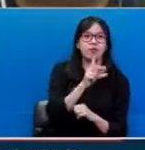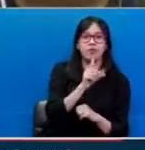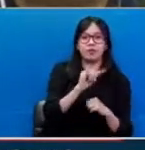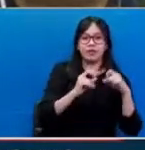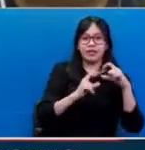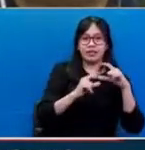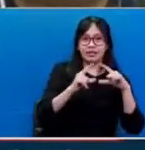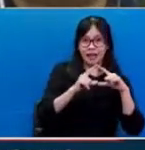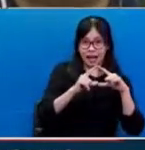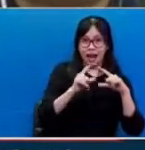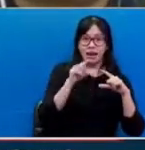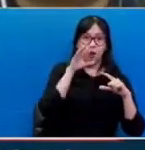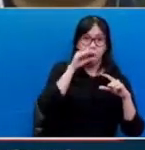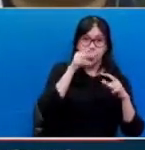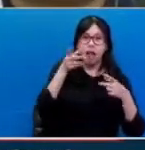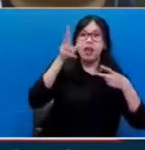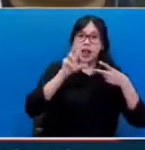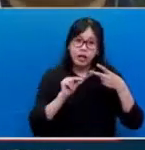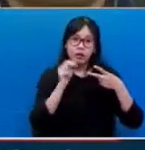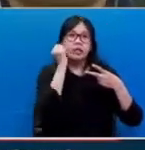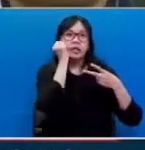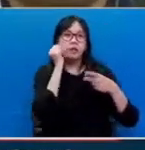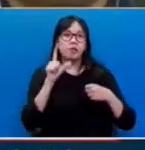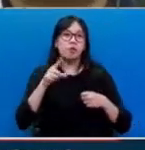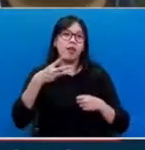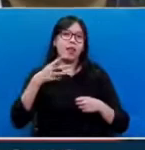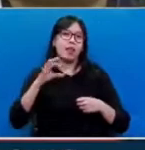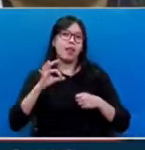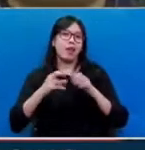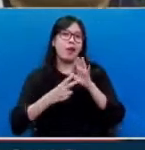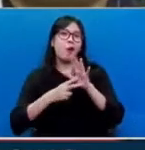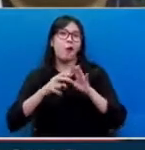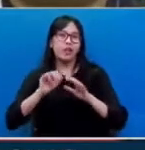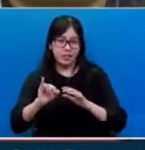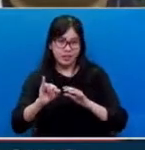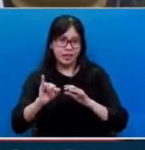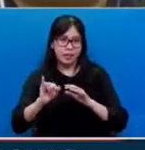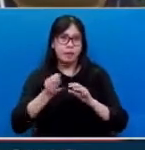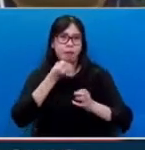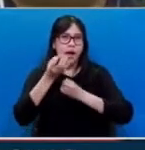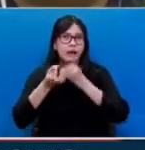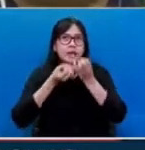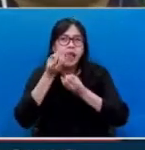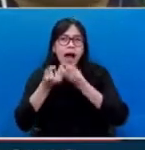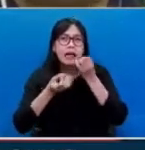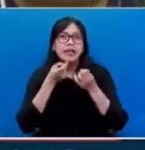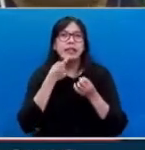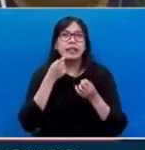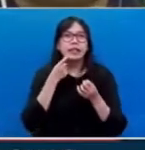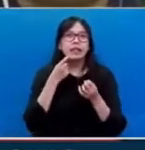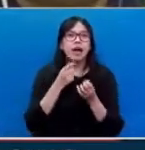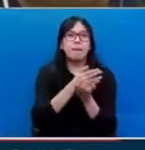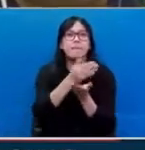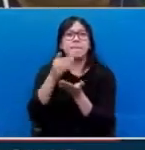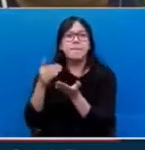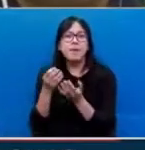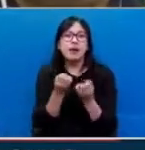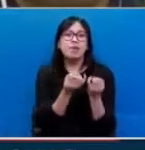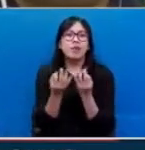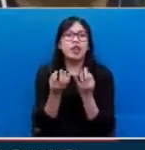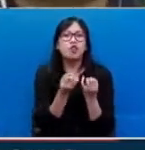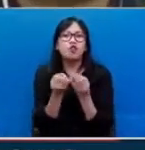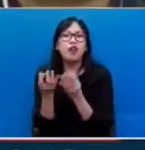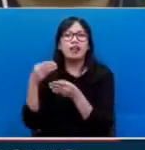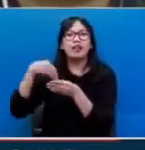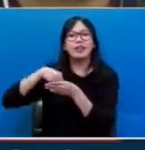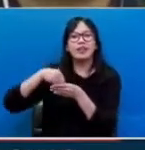eh yang menjelaskan tentang ee kecurangan sistematis berkaitan dengan eh si rekap itu ya jadi ee kalau